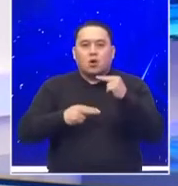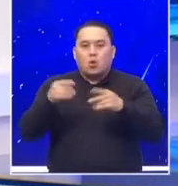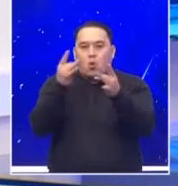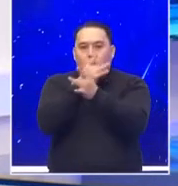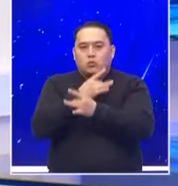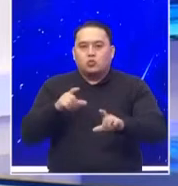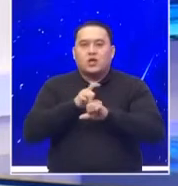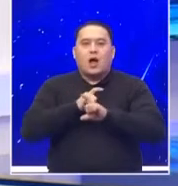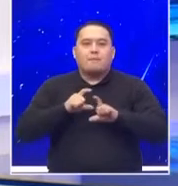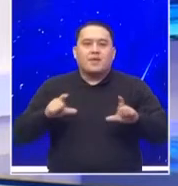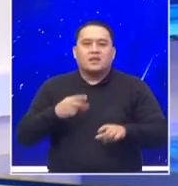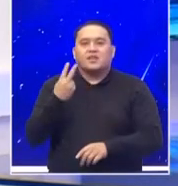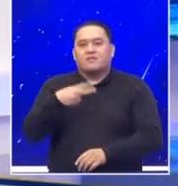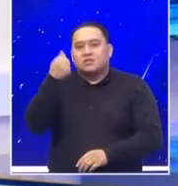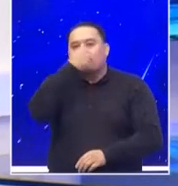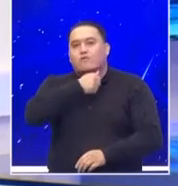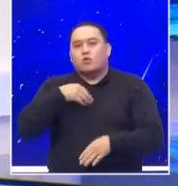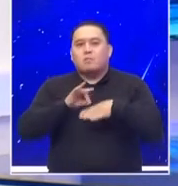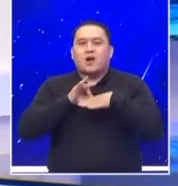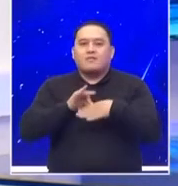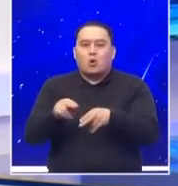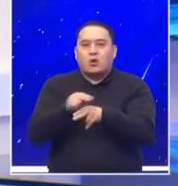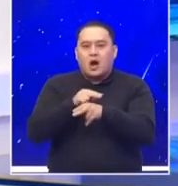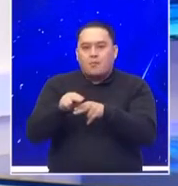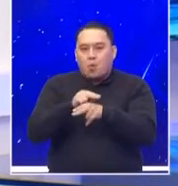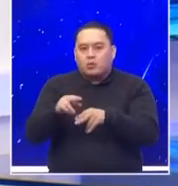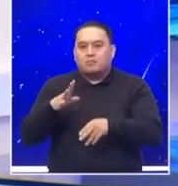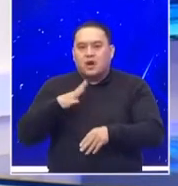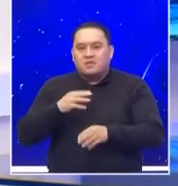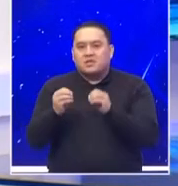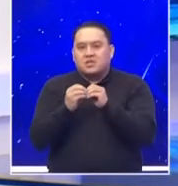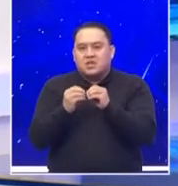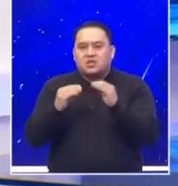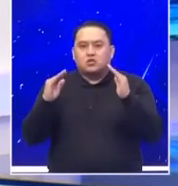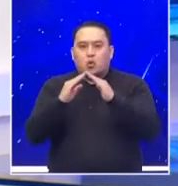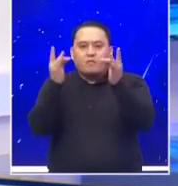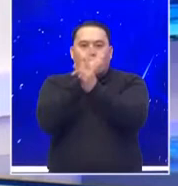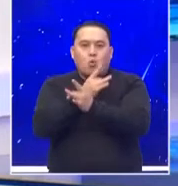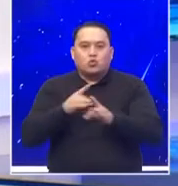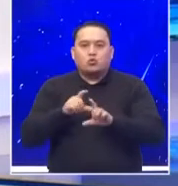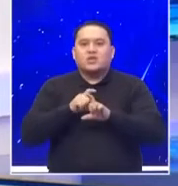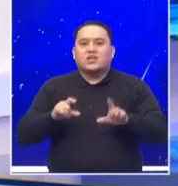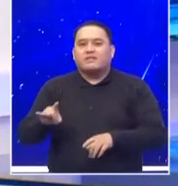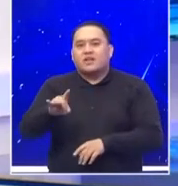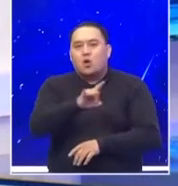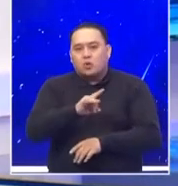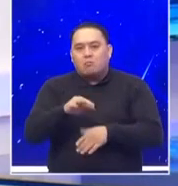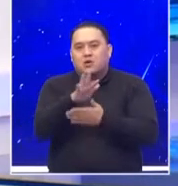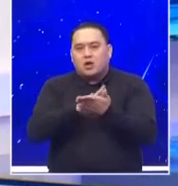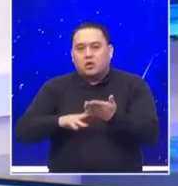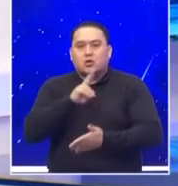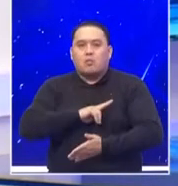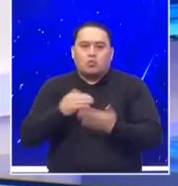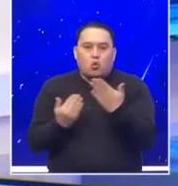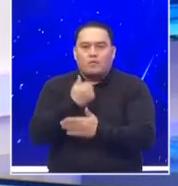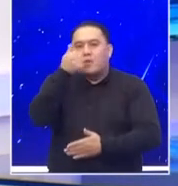культурных объектов за 2020 год проведен капитальный ремонт порядка 10 домов культуры в регионе работа продолжается и в